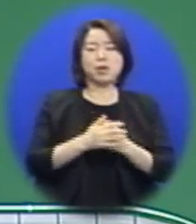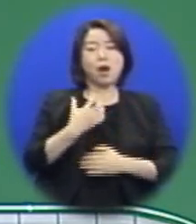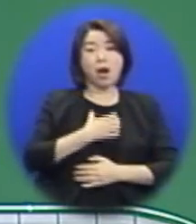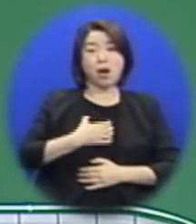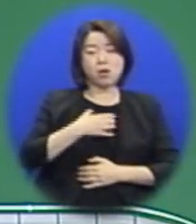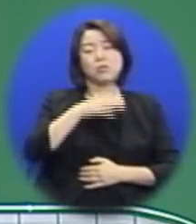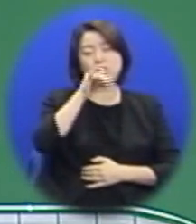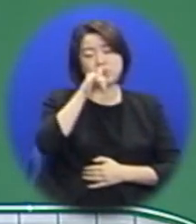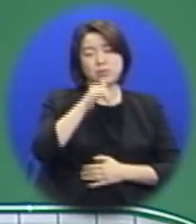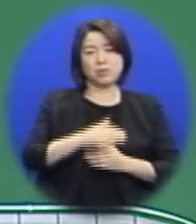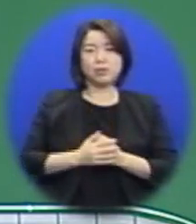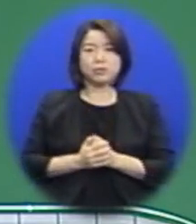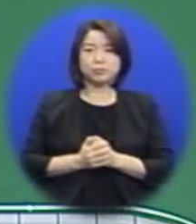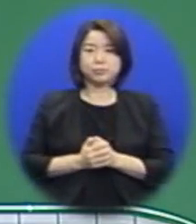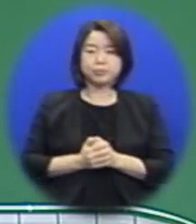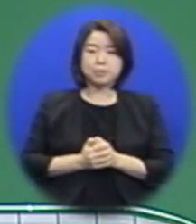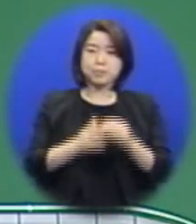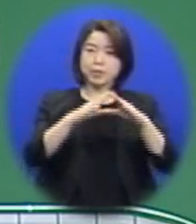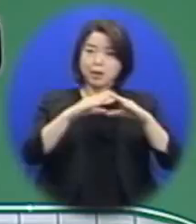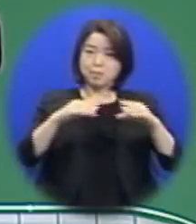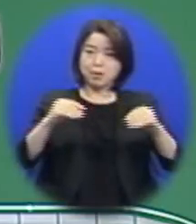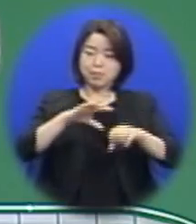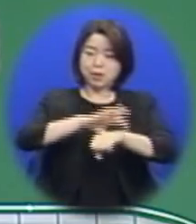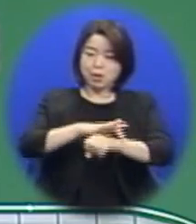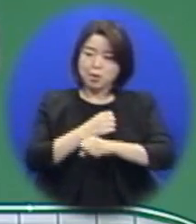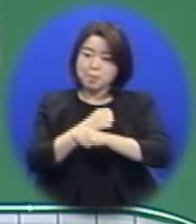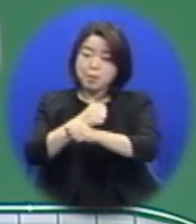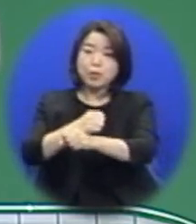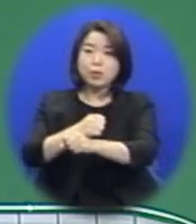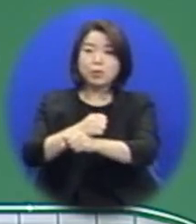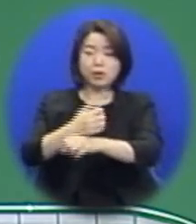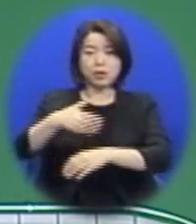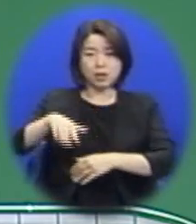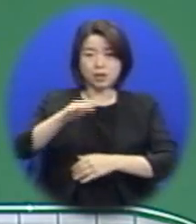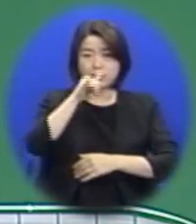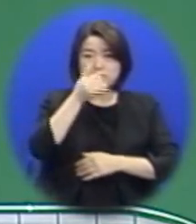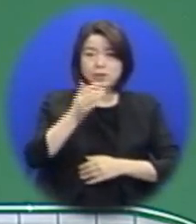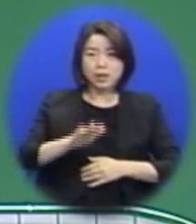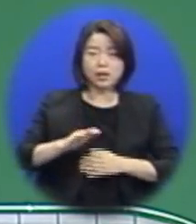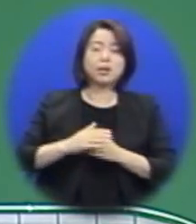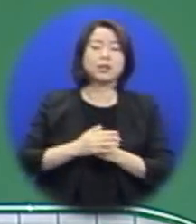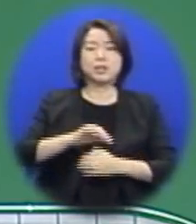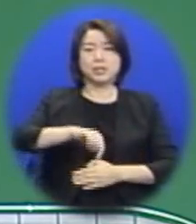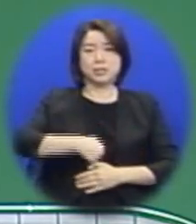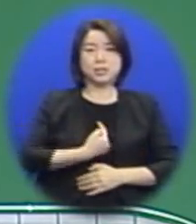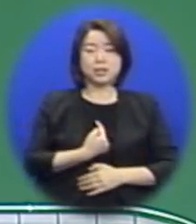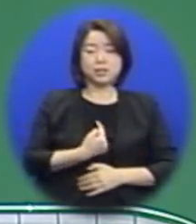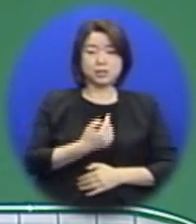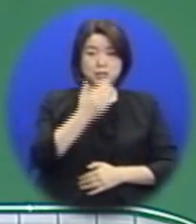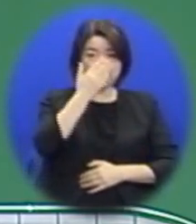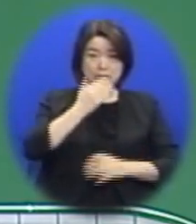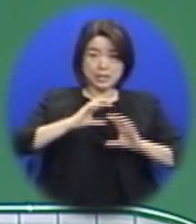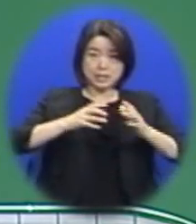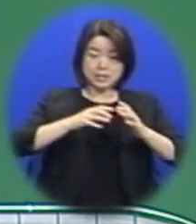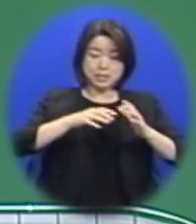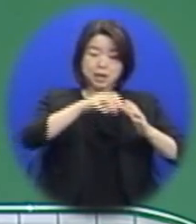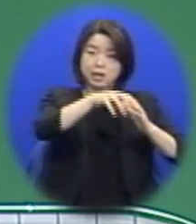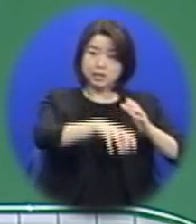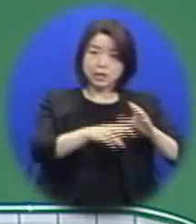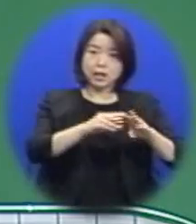걱정하는 것이 있습니다. 바벨론의 포로로 잡혀왔는데 자기들은 이스라엘 땅에